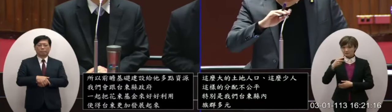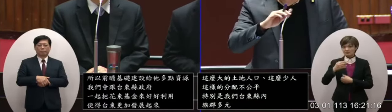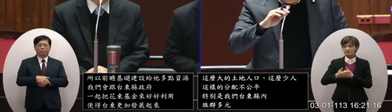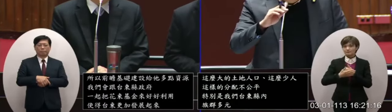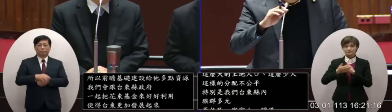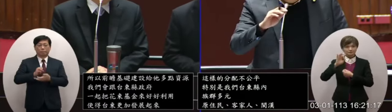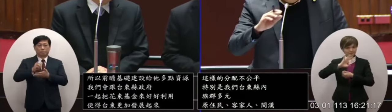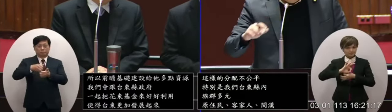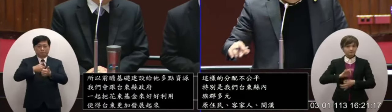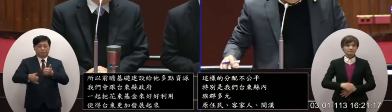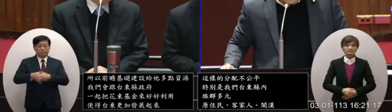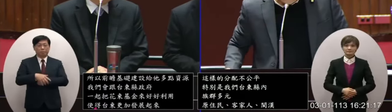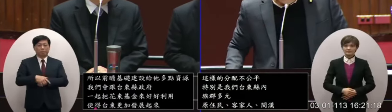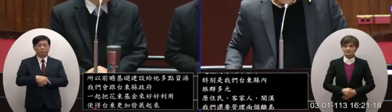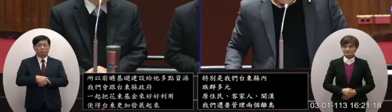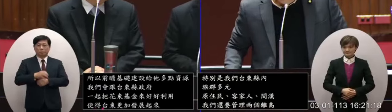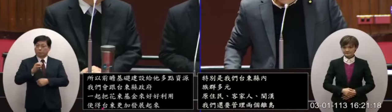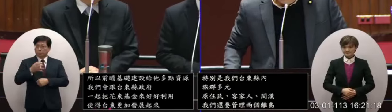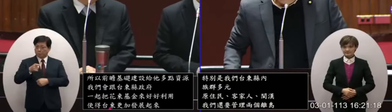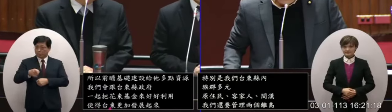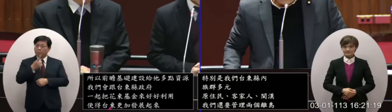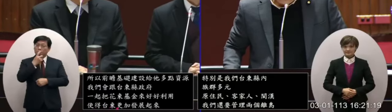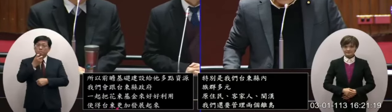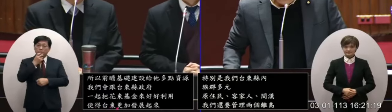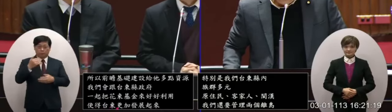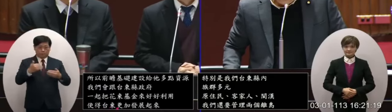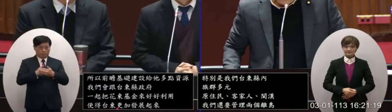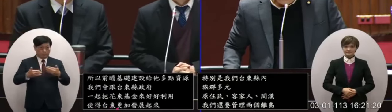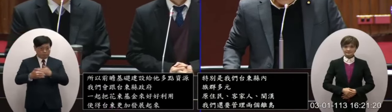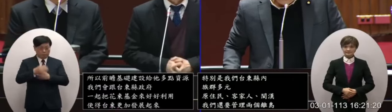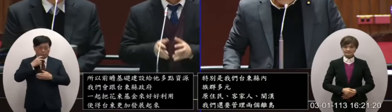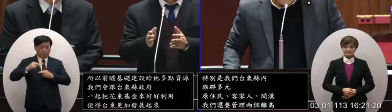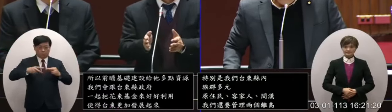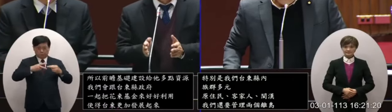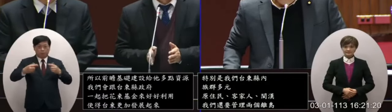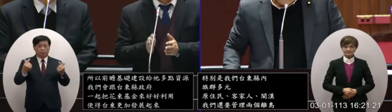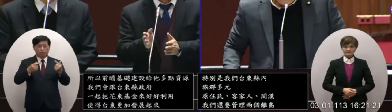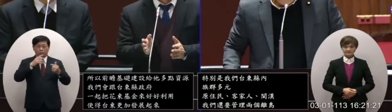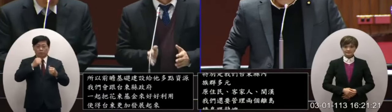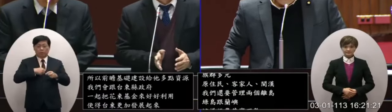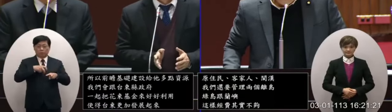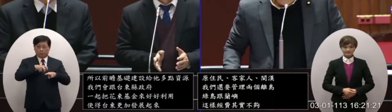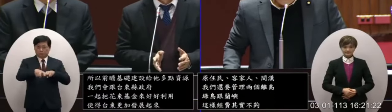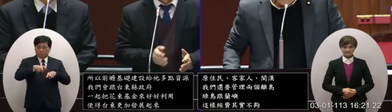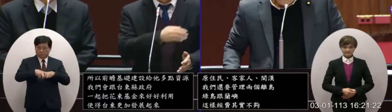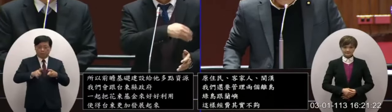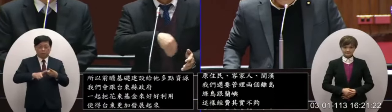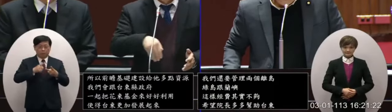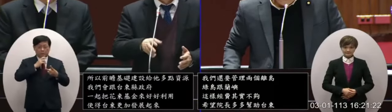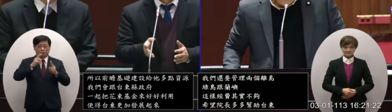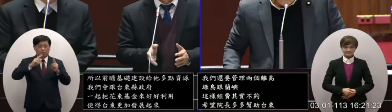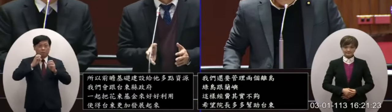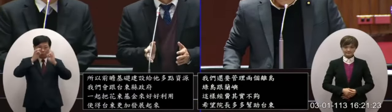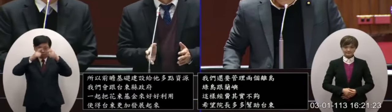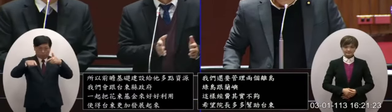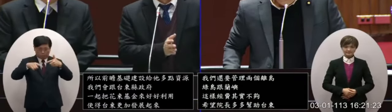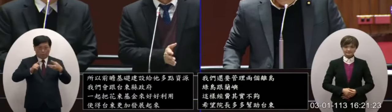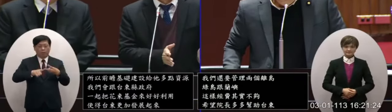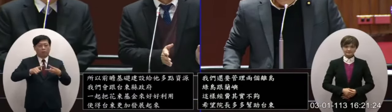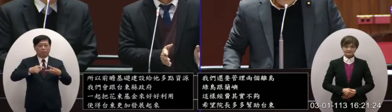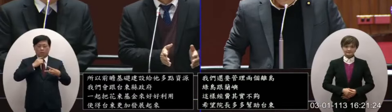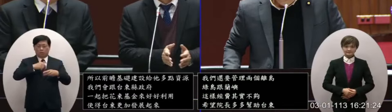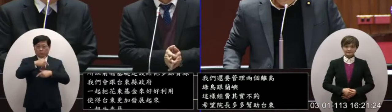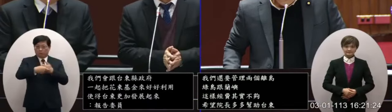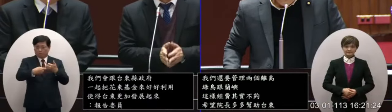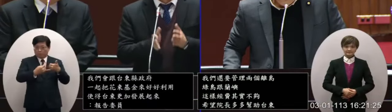括那个，所以为什么那个中央的交通建设，包括双轨、还有电气化、还有南回的部分，都